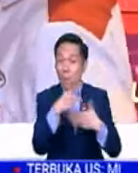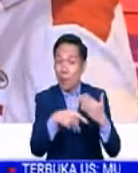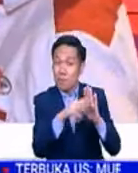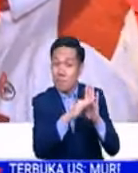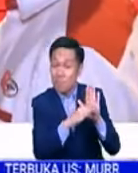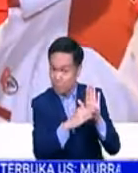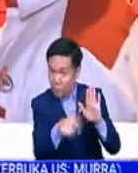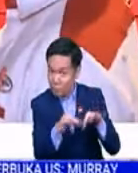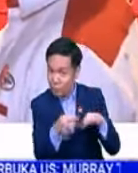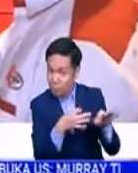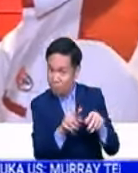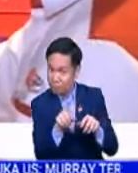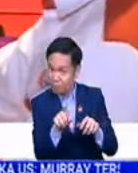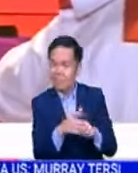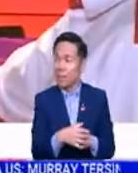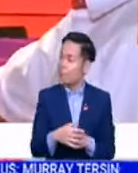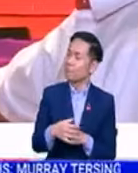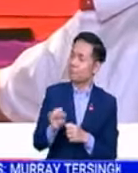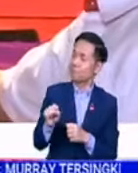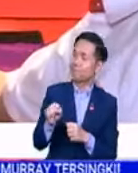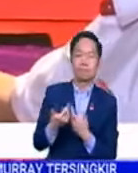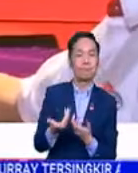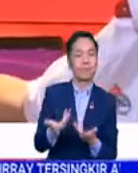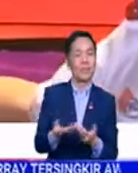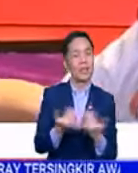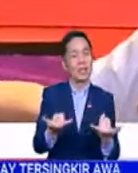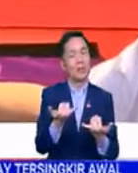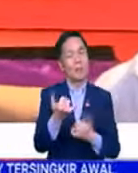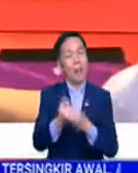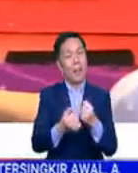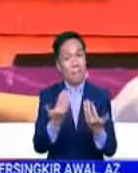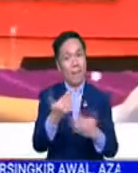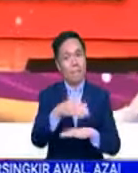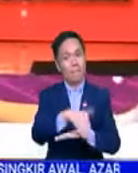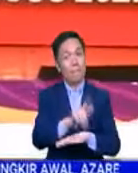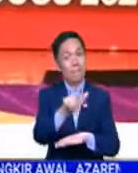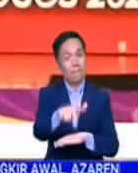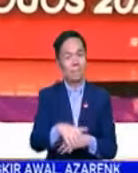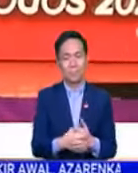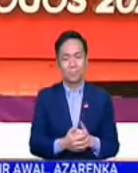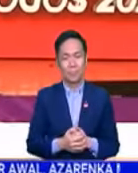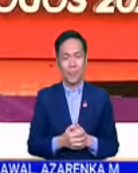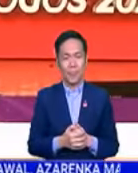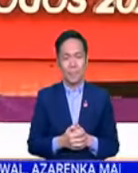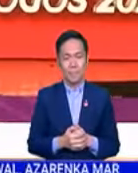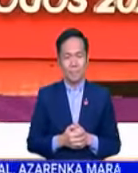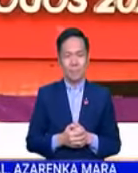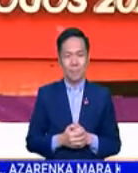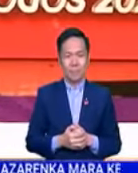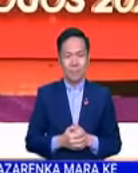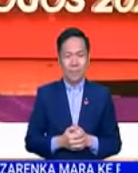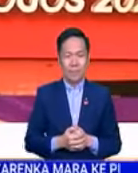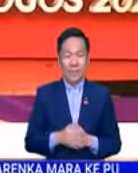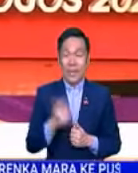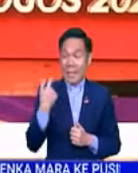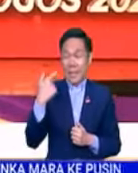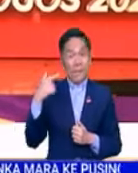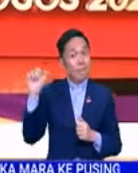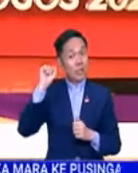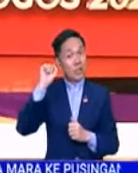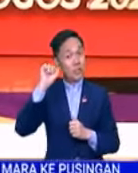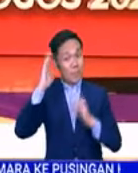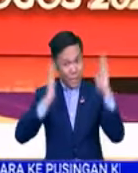Ya. Okey, malam ini kita seperti mana yang dilaksanakan di peringkat